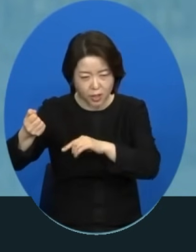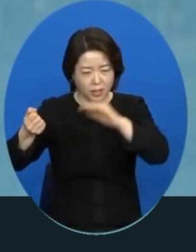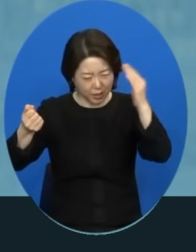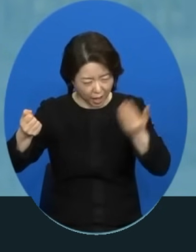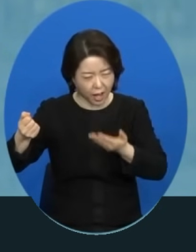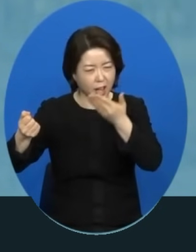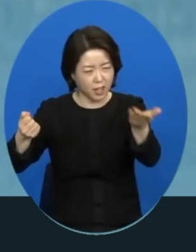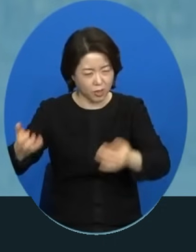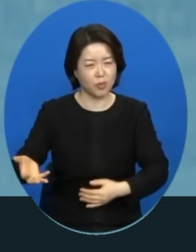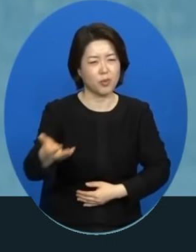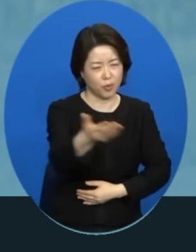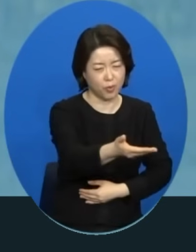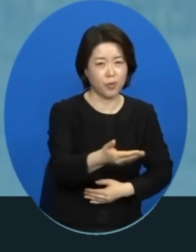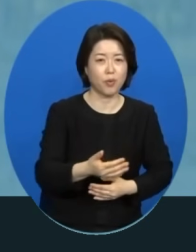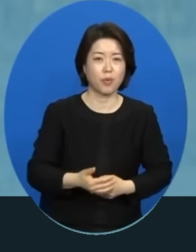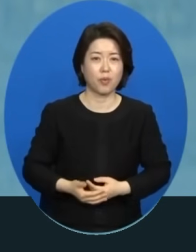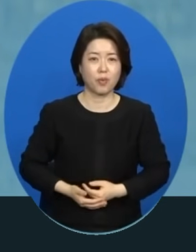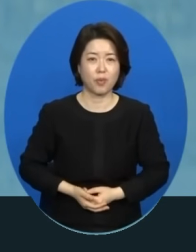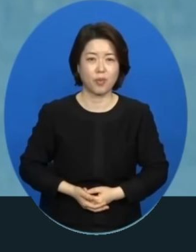거야.